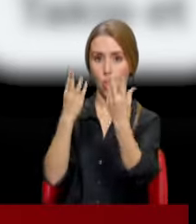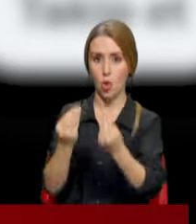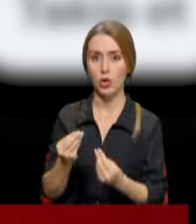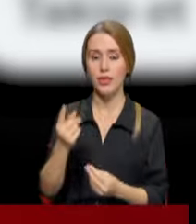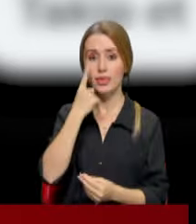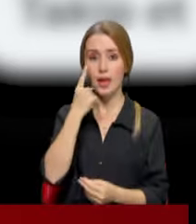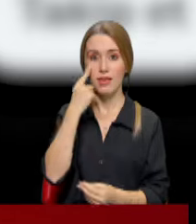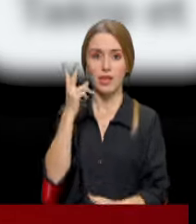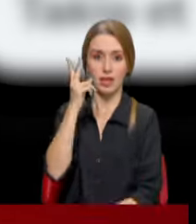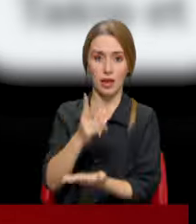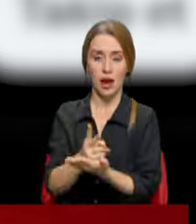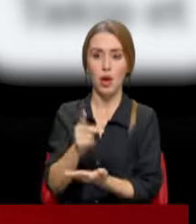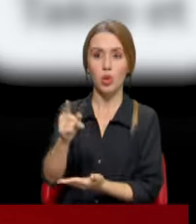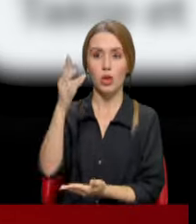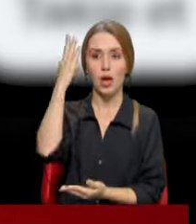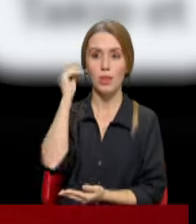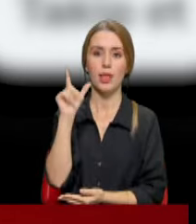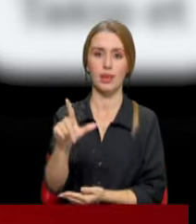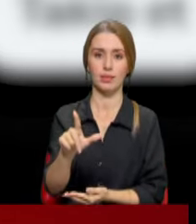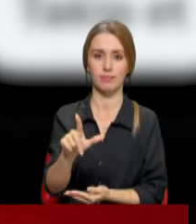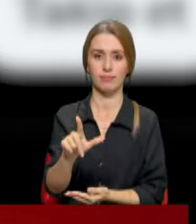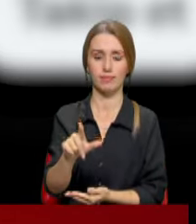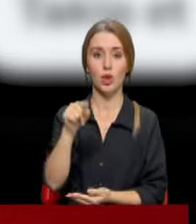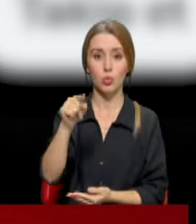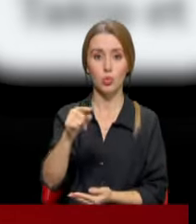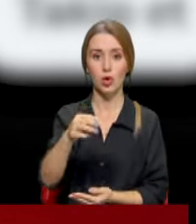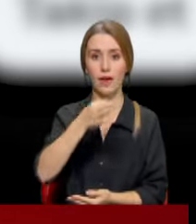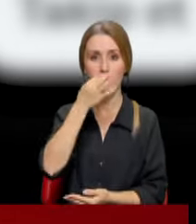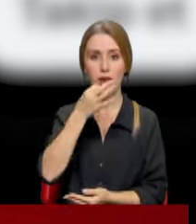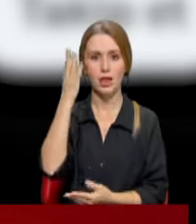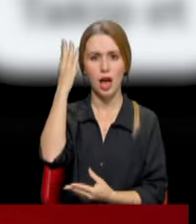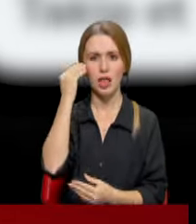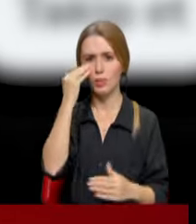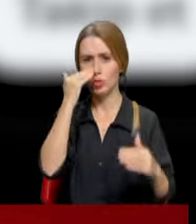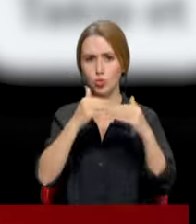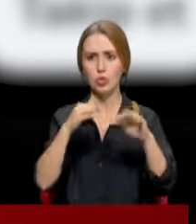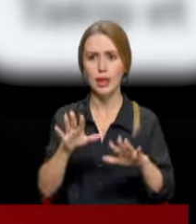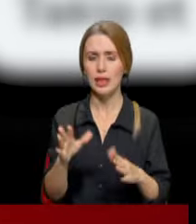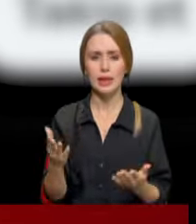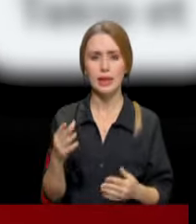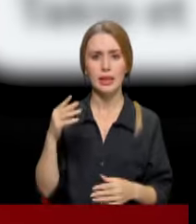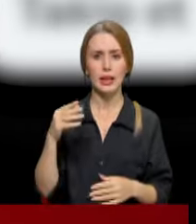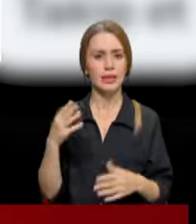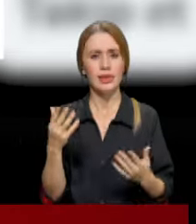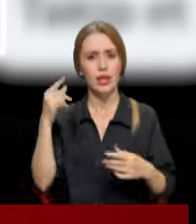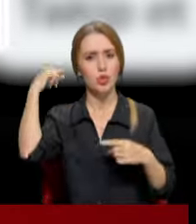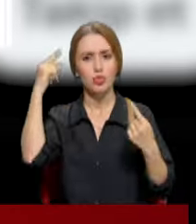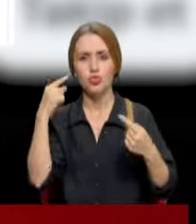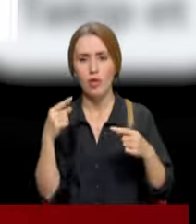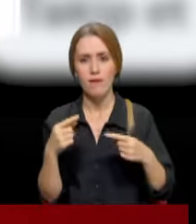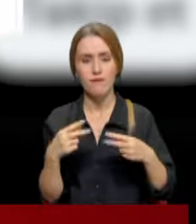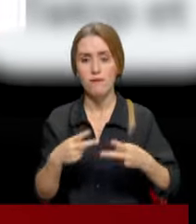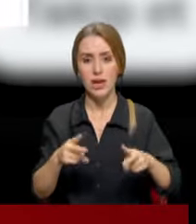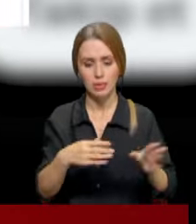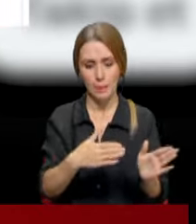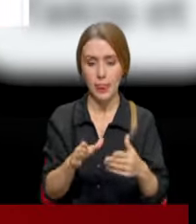devlet inisiyatifinin dili olarak anlaşılması gerekiyor. İfadesini manasına aykırı şekilde hangi niyetle olursa olsun çarpıtmaya